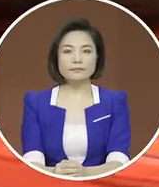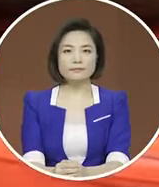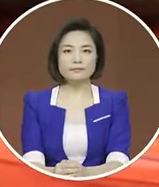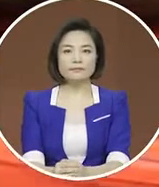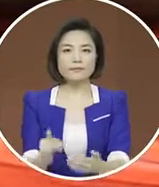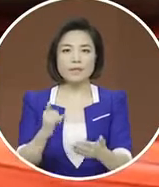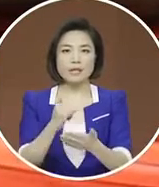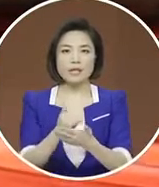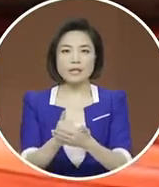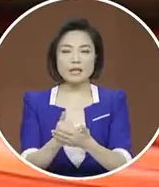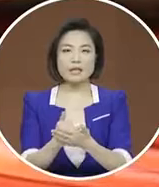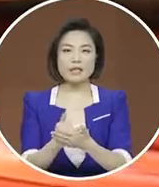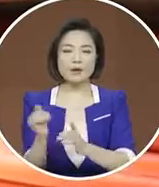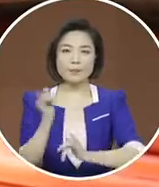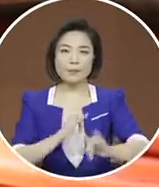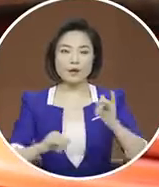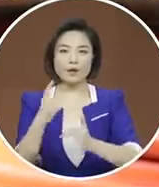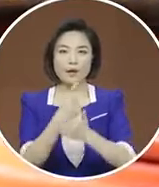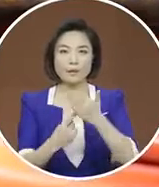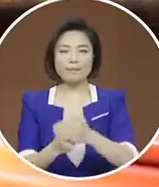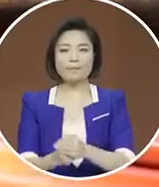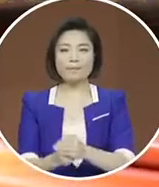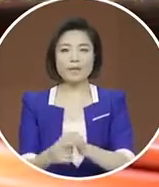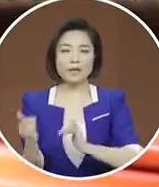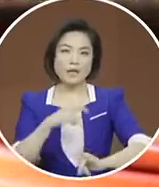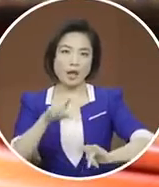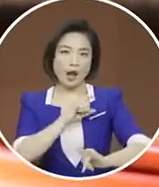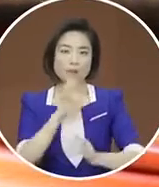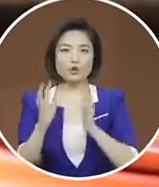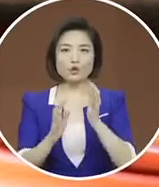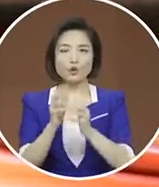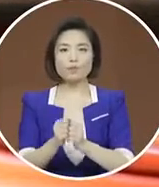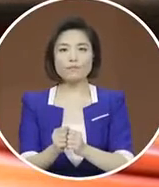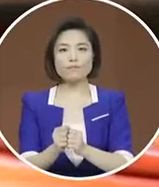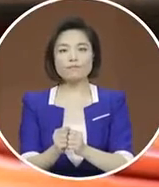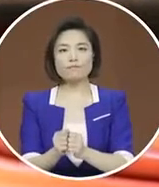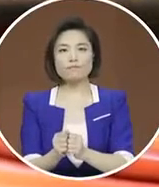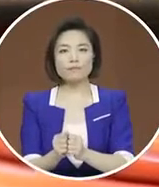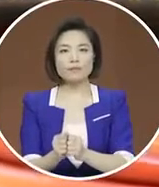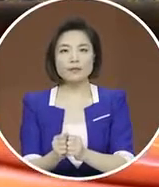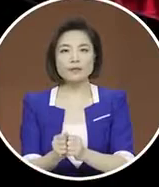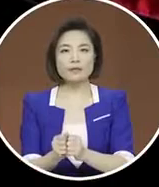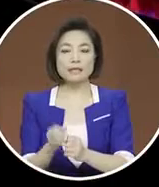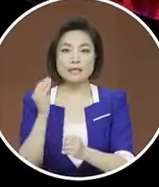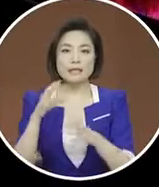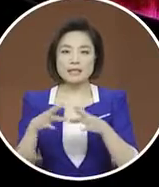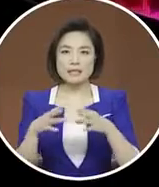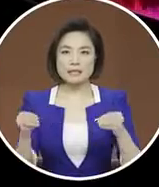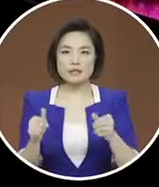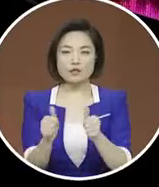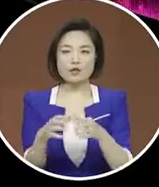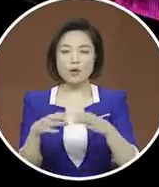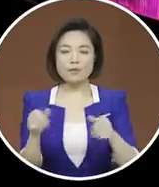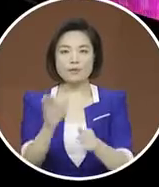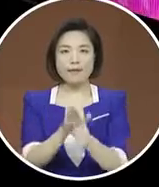在这个节目的表演中，演员们用手语讲述亲情、友情、爱